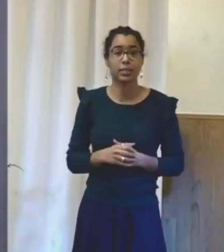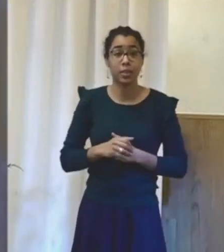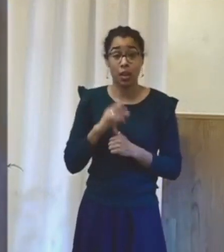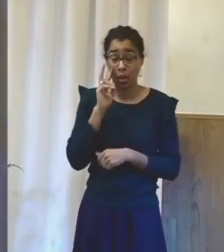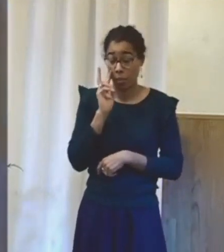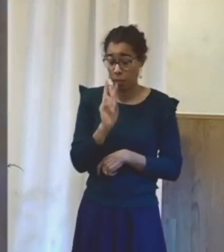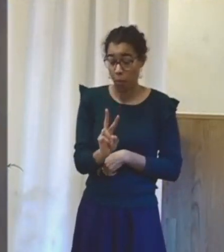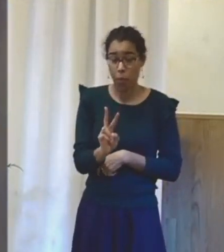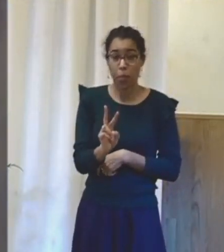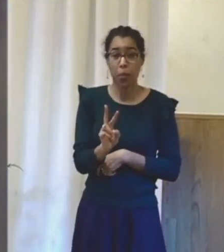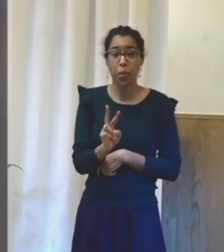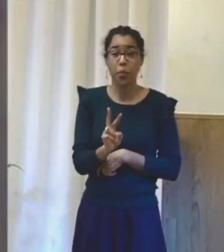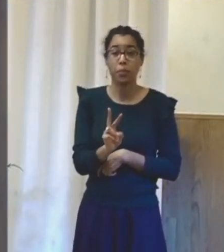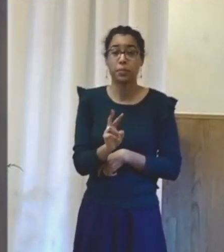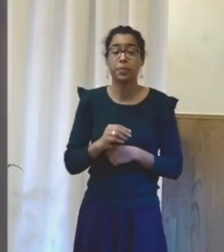verrez.